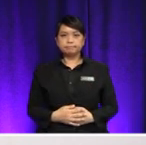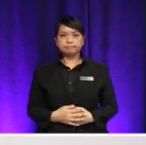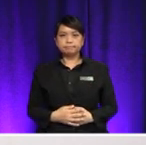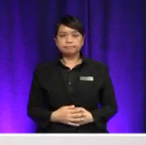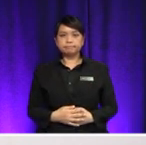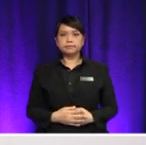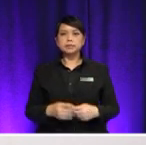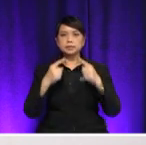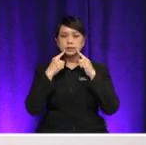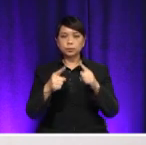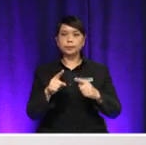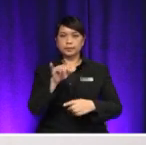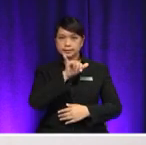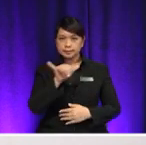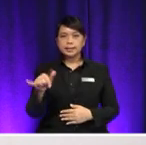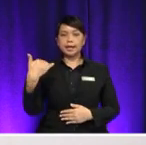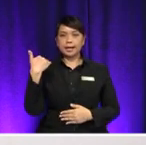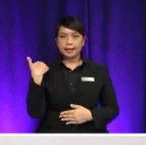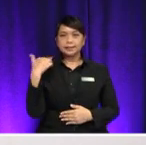jawabannya adalah